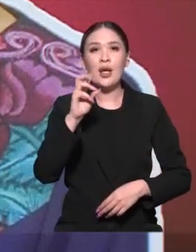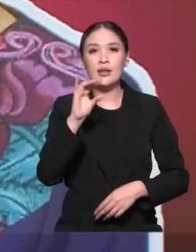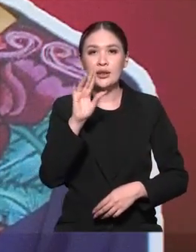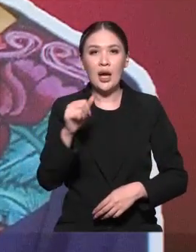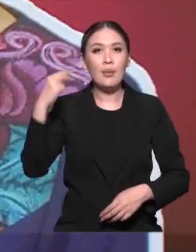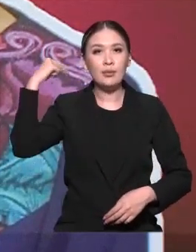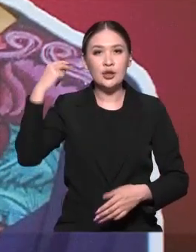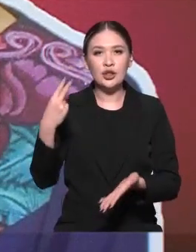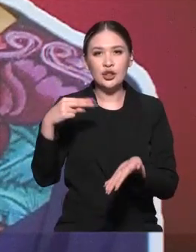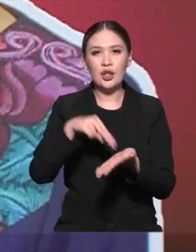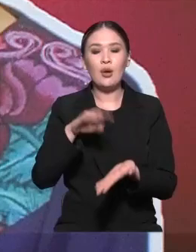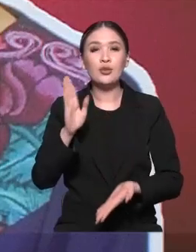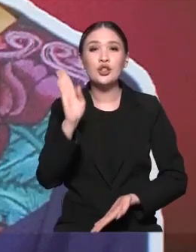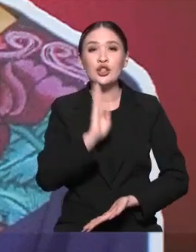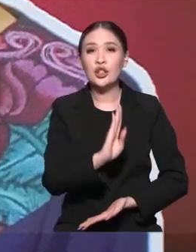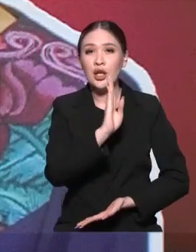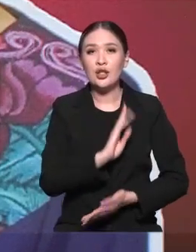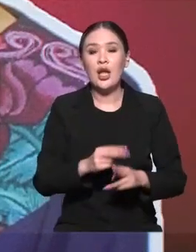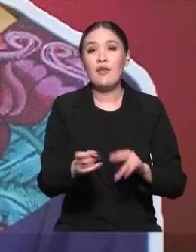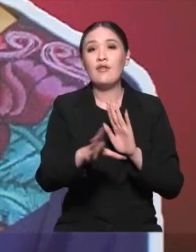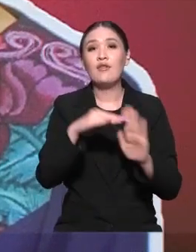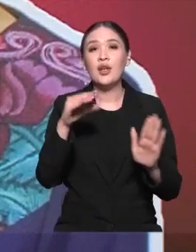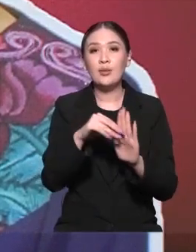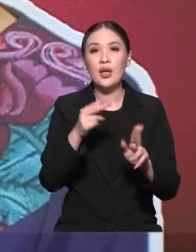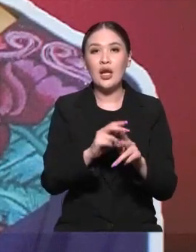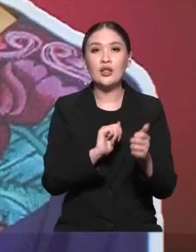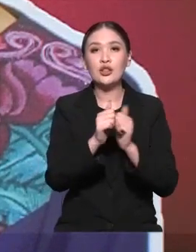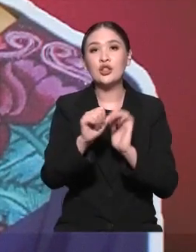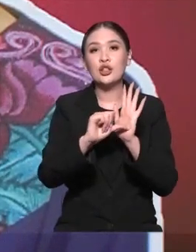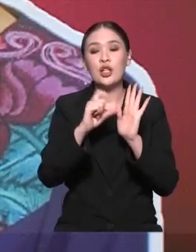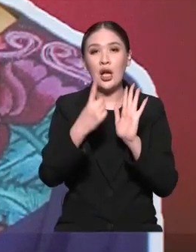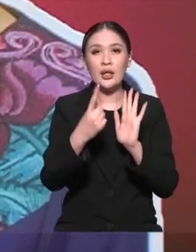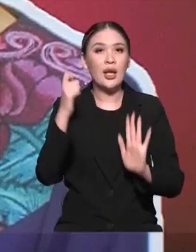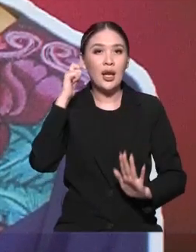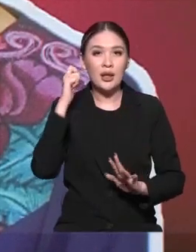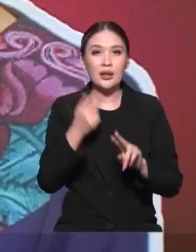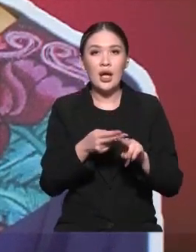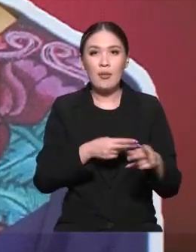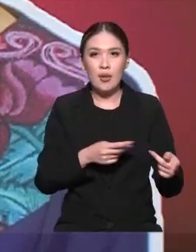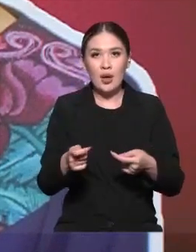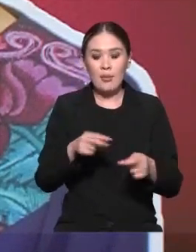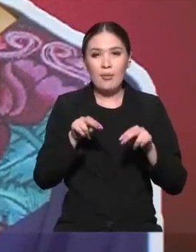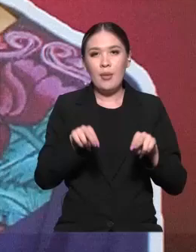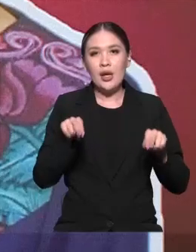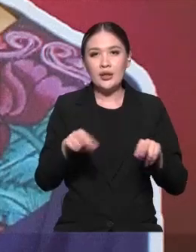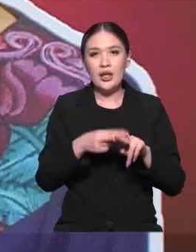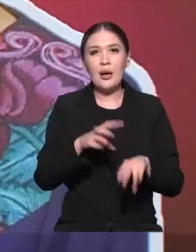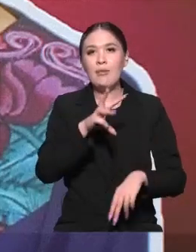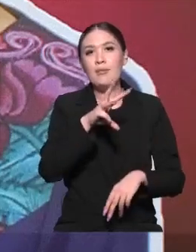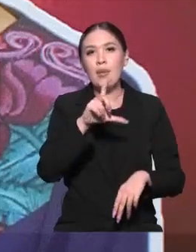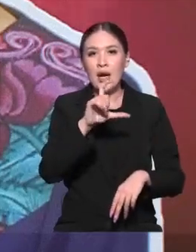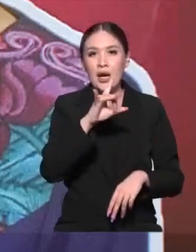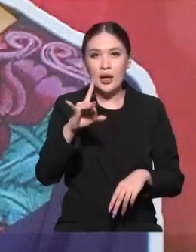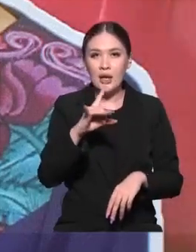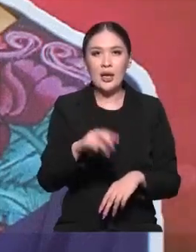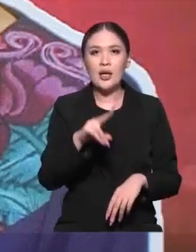президентом станет женщина на выборах там лидирует шестидесяти однолетняя представительница правящей партии и мэр Мехико